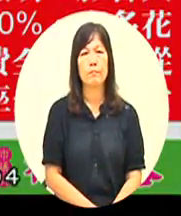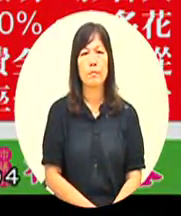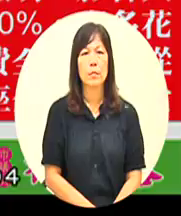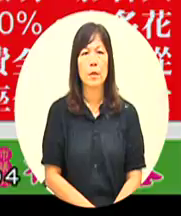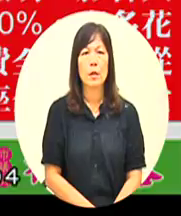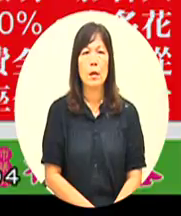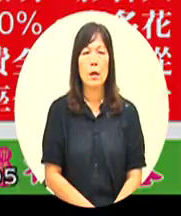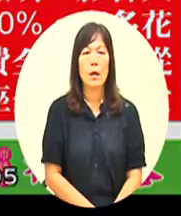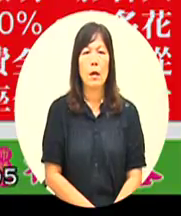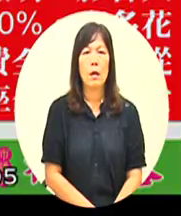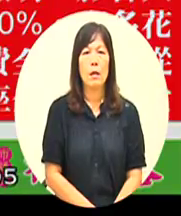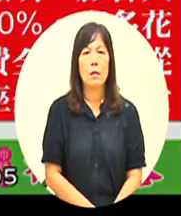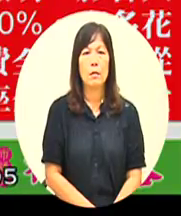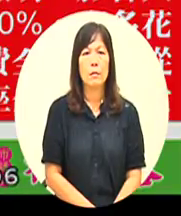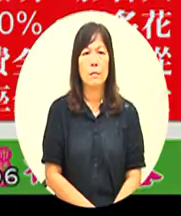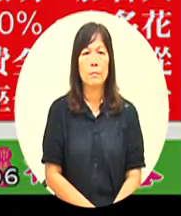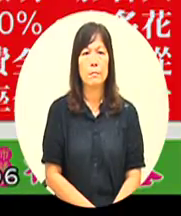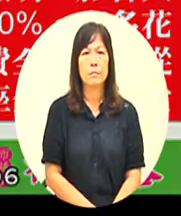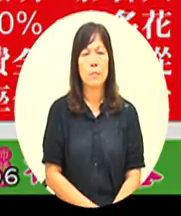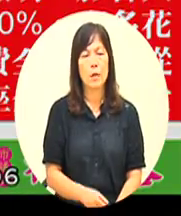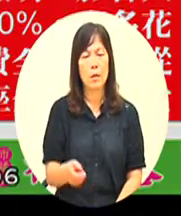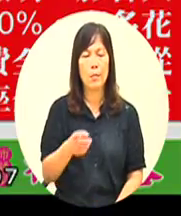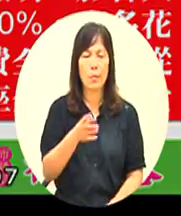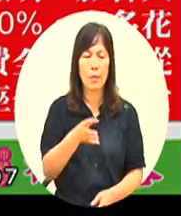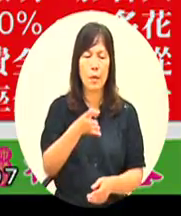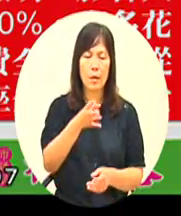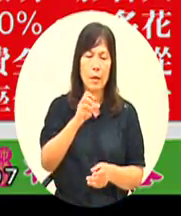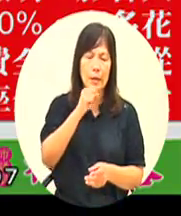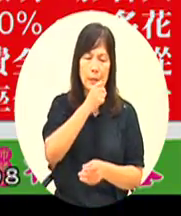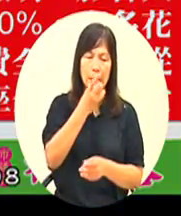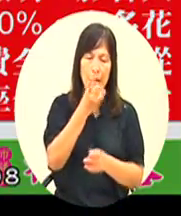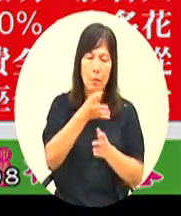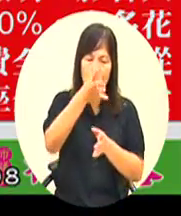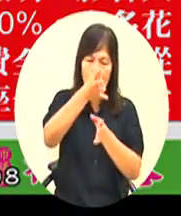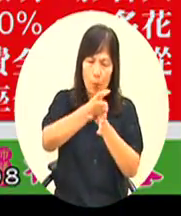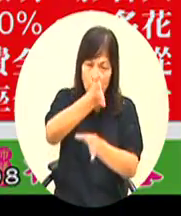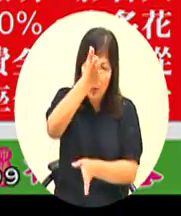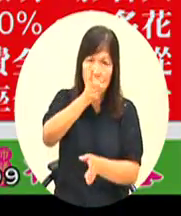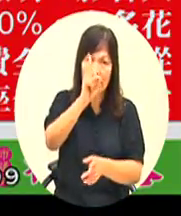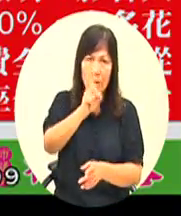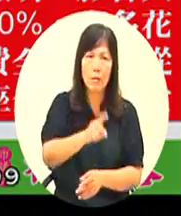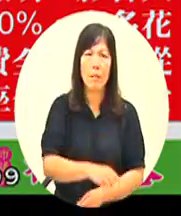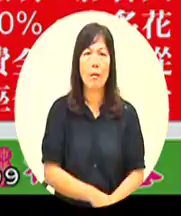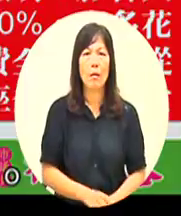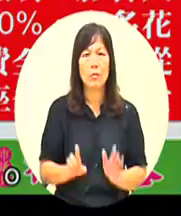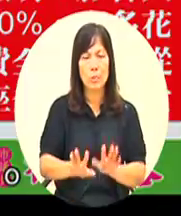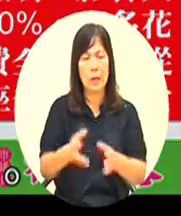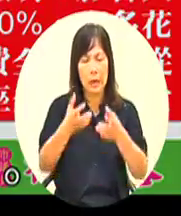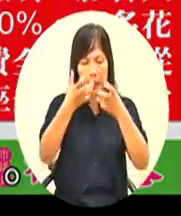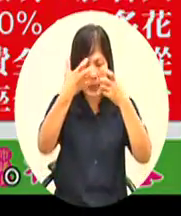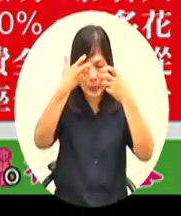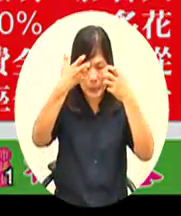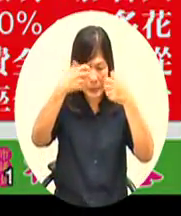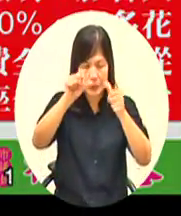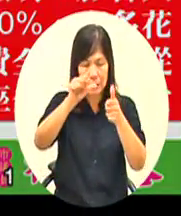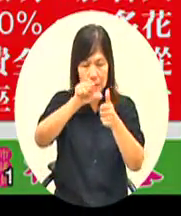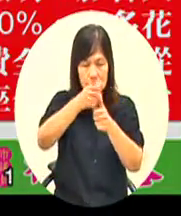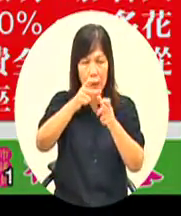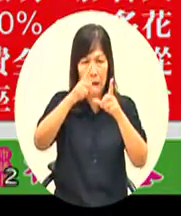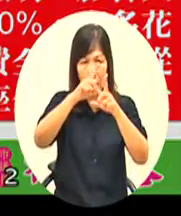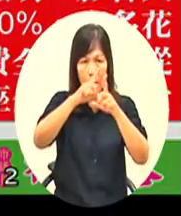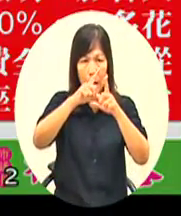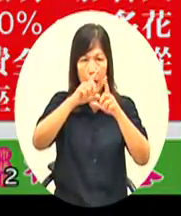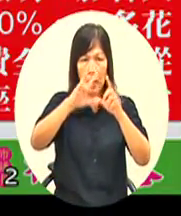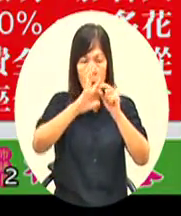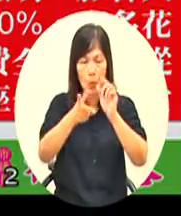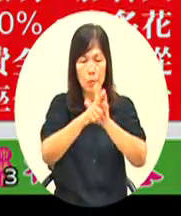人讲怕等手骨等都用了哈。局长，四小国中的大礼堂，他这个大礼堂已经很